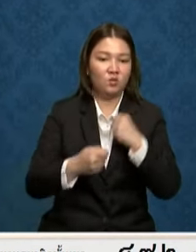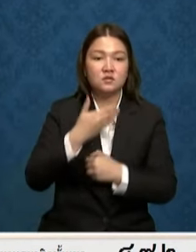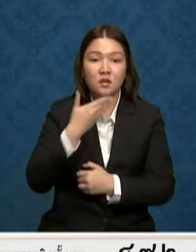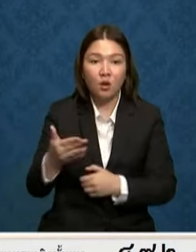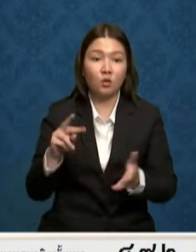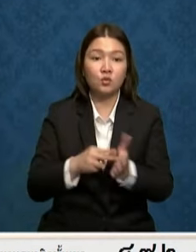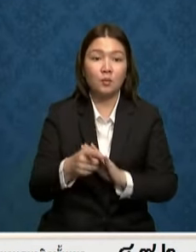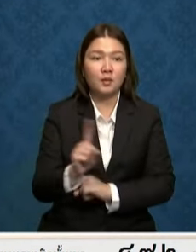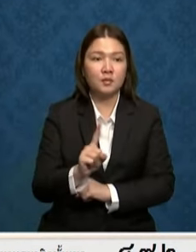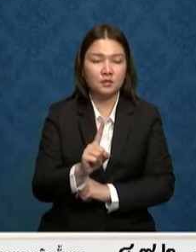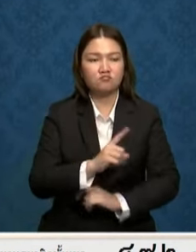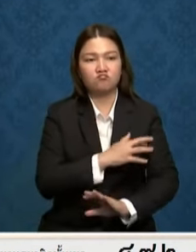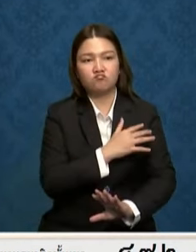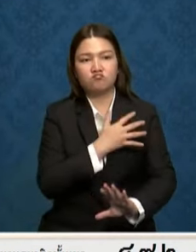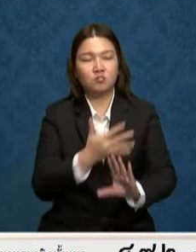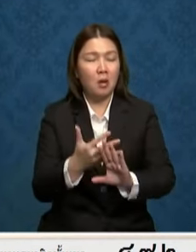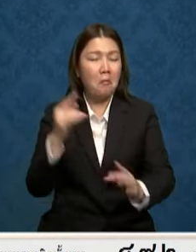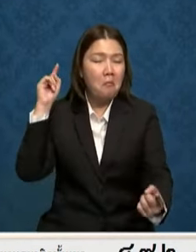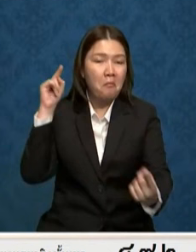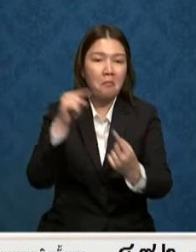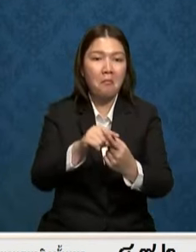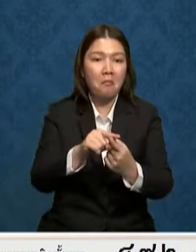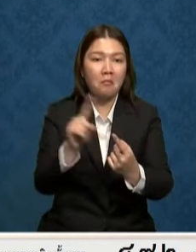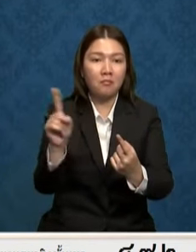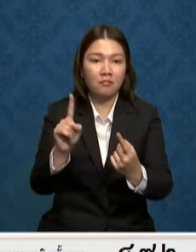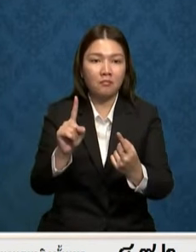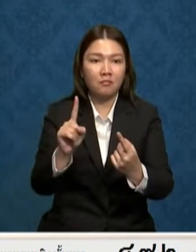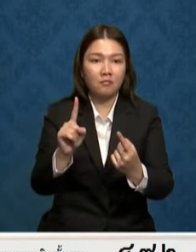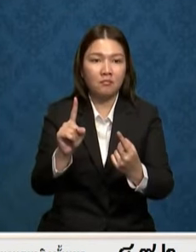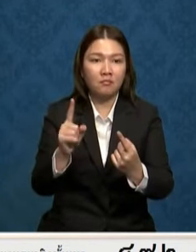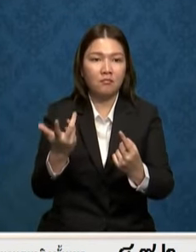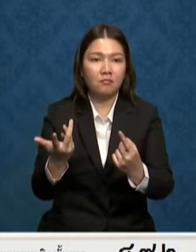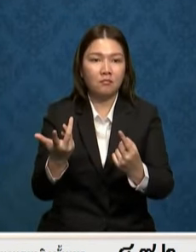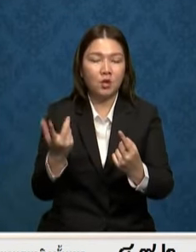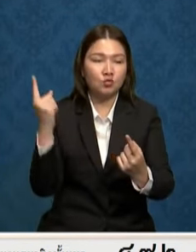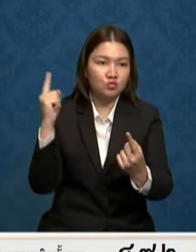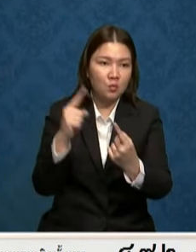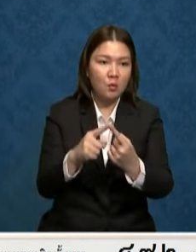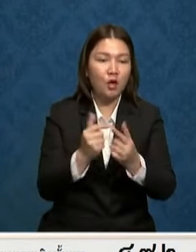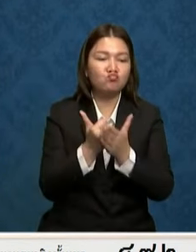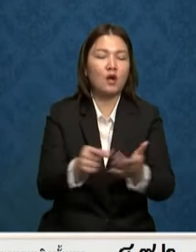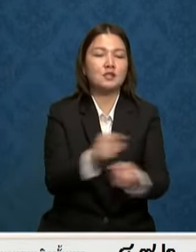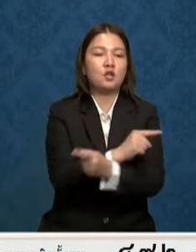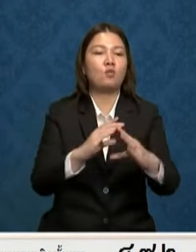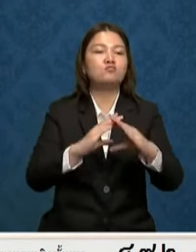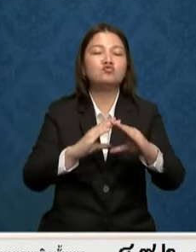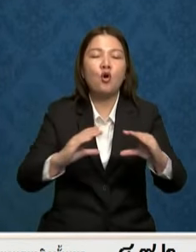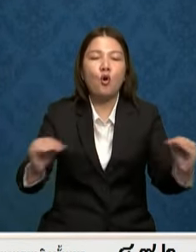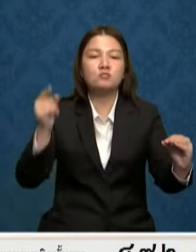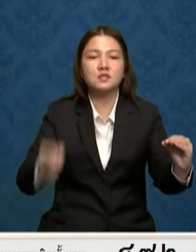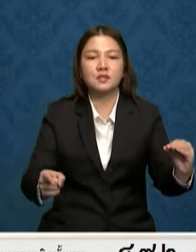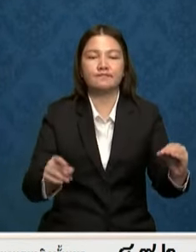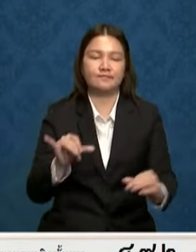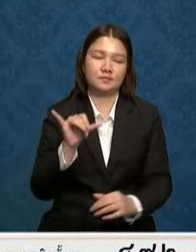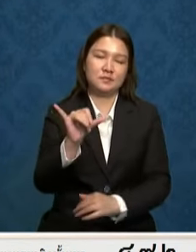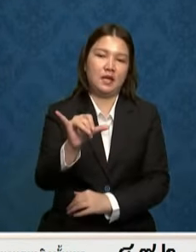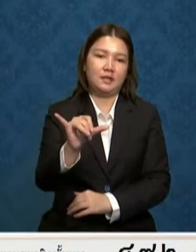ได้นำเราไปสู่จุดที่เราไปสู่ความสงบความสามัคคีนะเพราะงั้นมันเป็นเรื่องจำเป็น